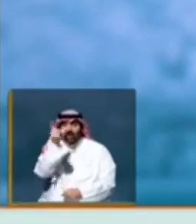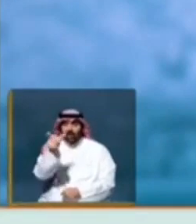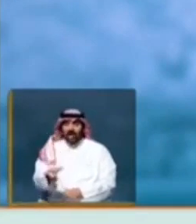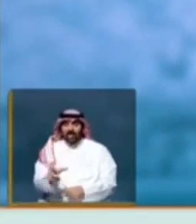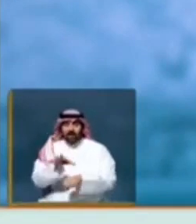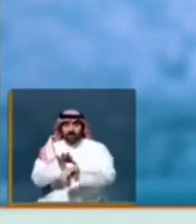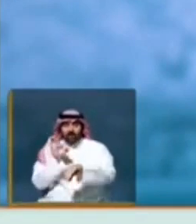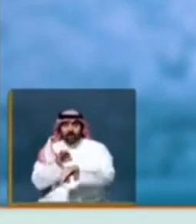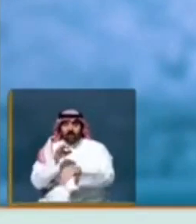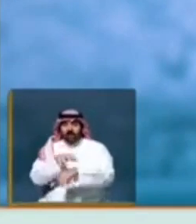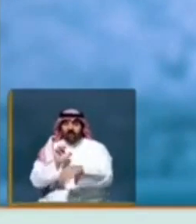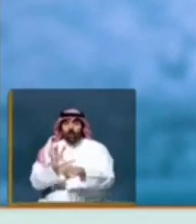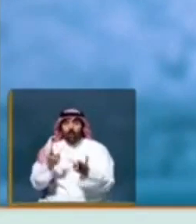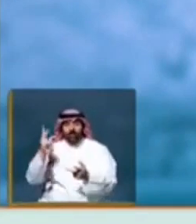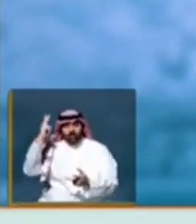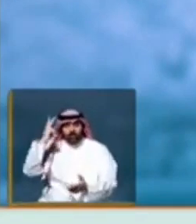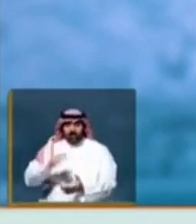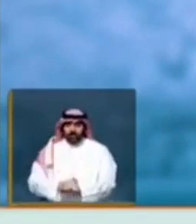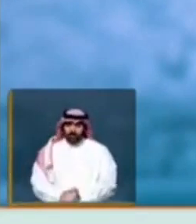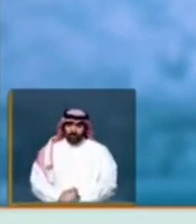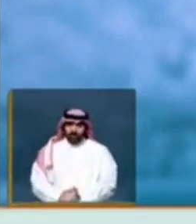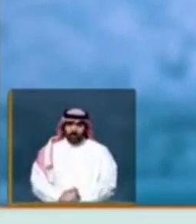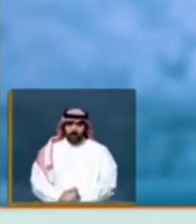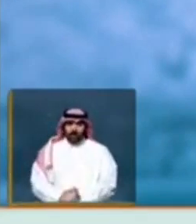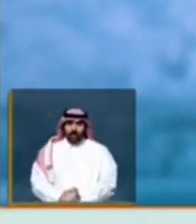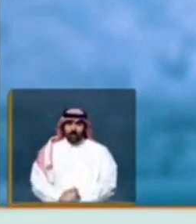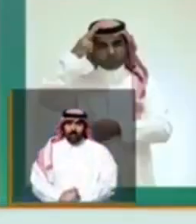1885 حالة في المملكة.